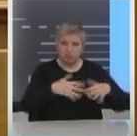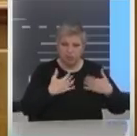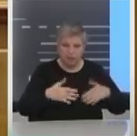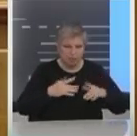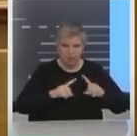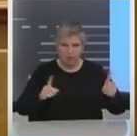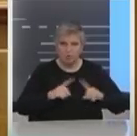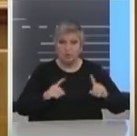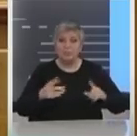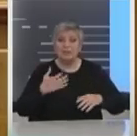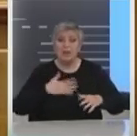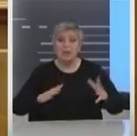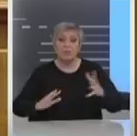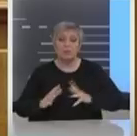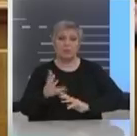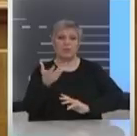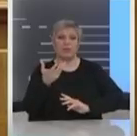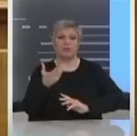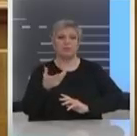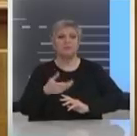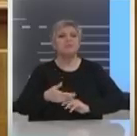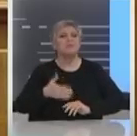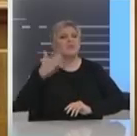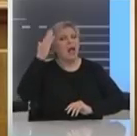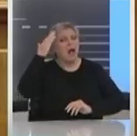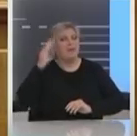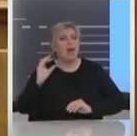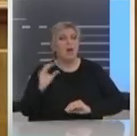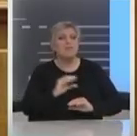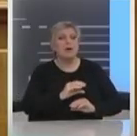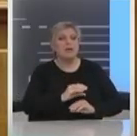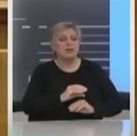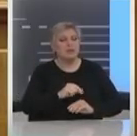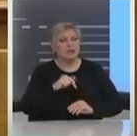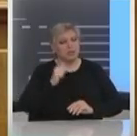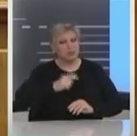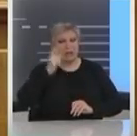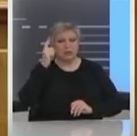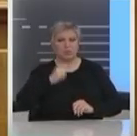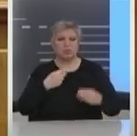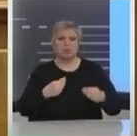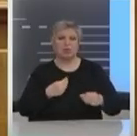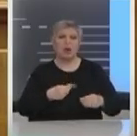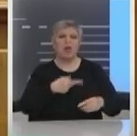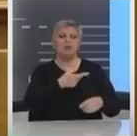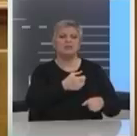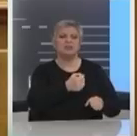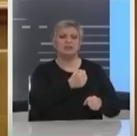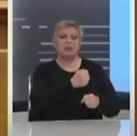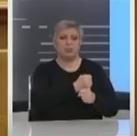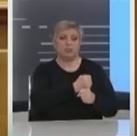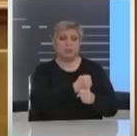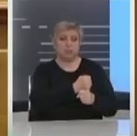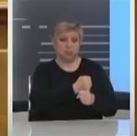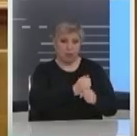επενδυτές γνωρίζουν πολύ καλά ότι αργά ή γρήγορα εσείς θα φύγετε από την εξουσία. Διότι άλλα λέτε, άλλα